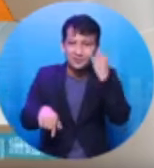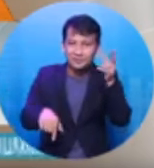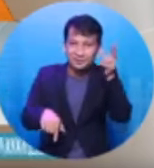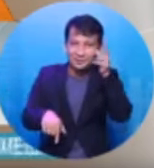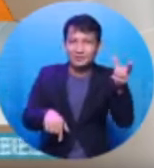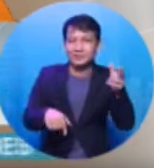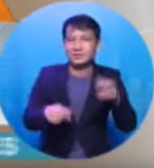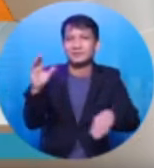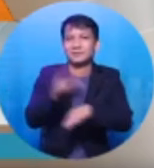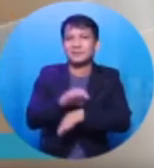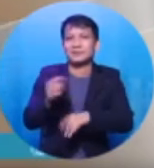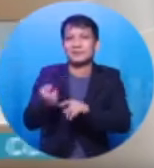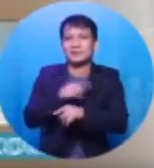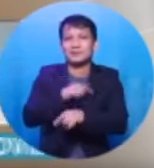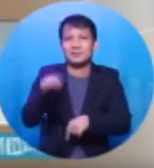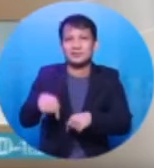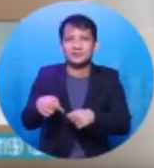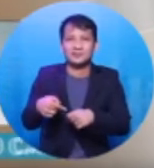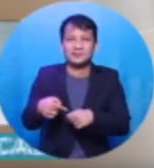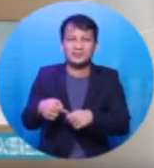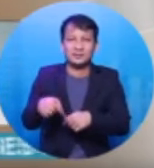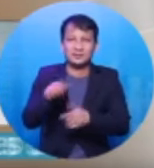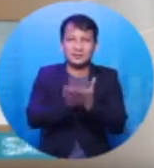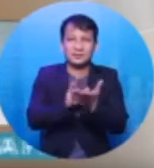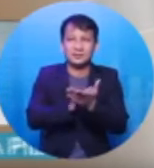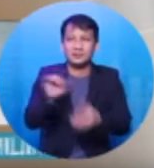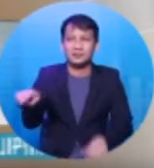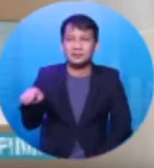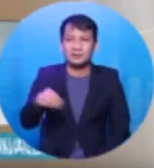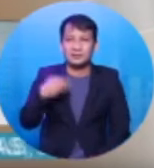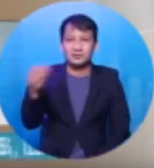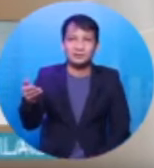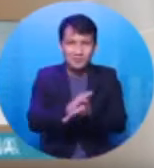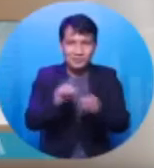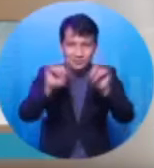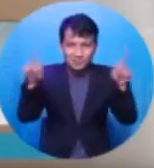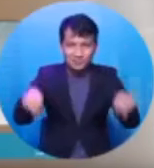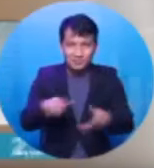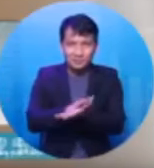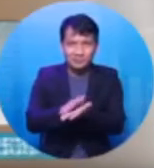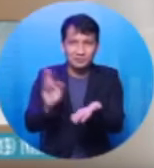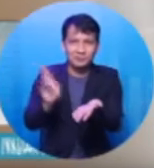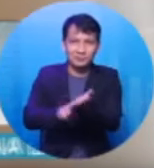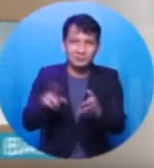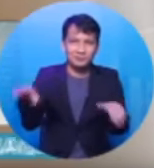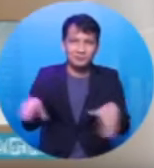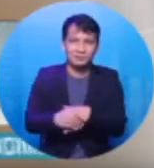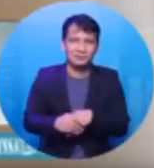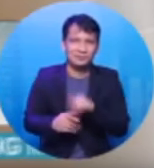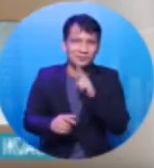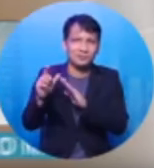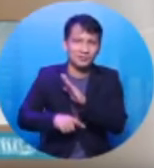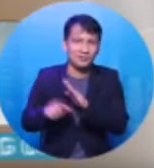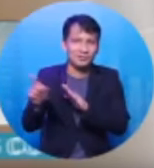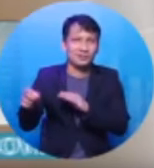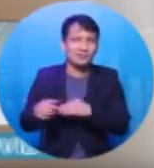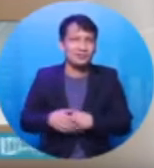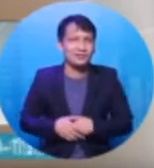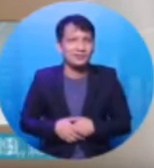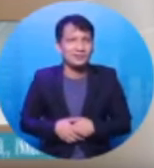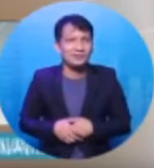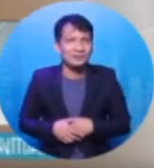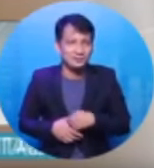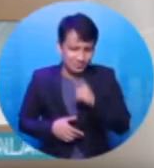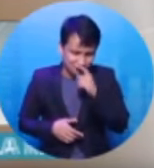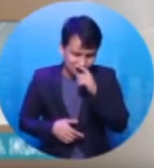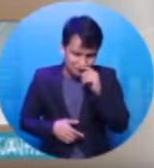na... Galing si Jundrel sa eskwelahan. Eh, nabutan na lang siya ng papel na patunayan na kasal na sila. Iwan ko lang kung legal ba yan.